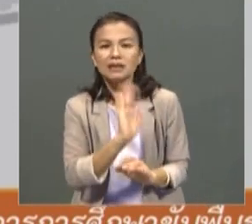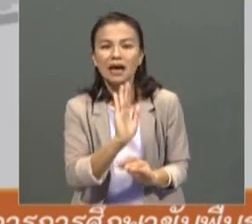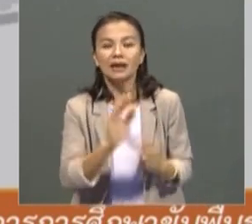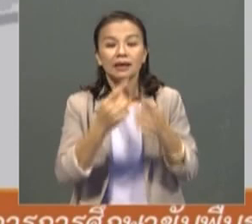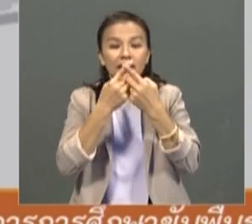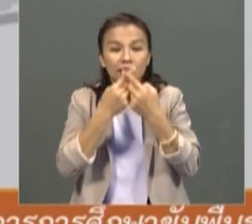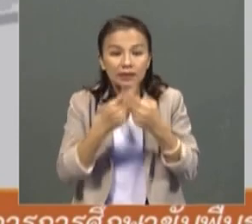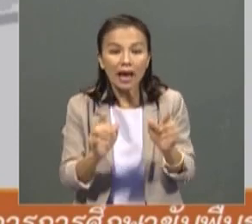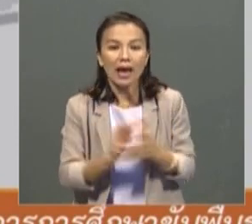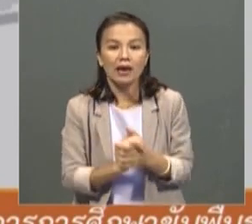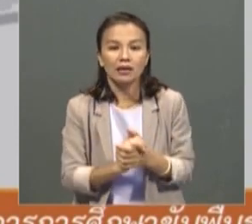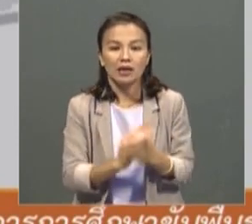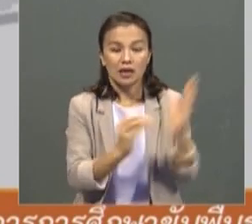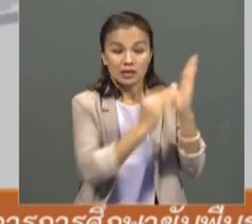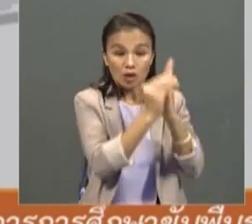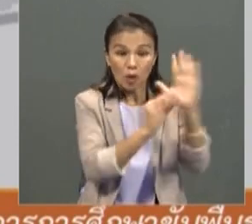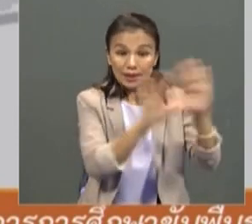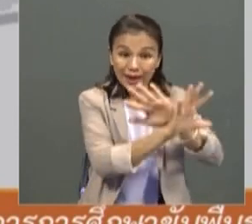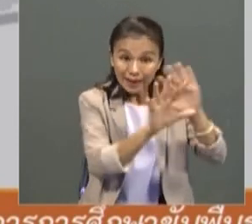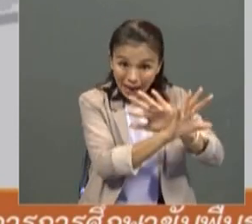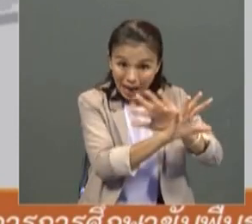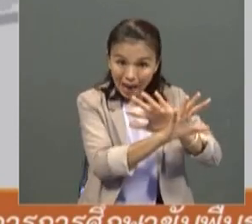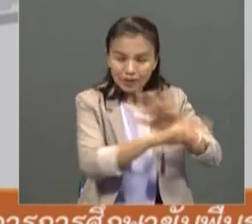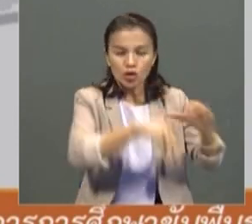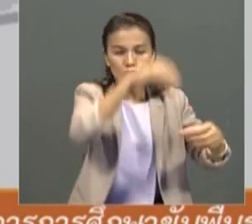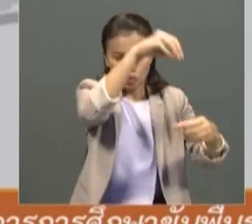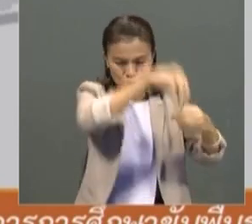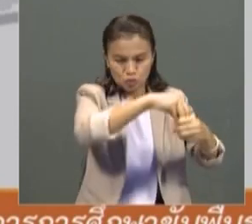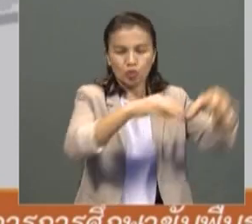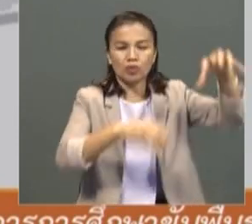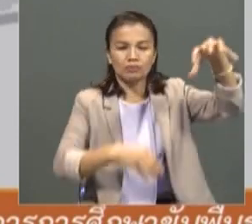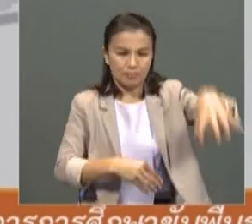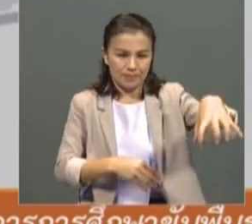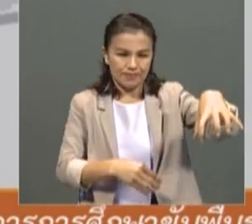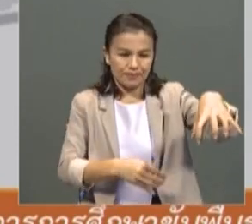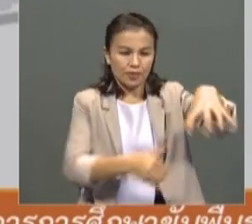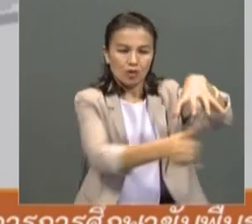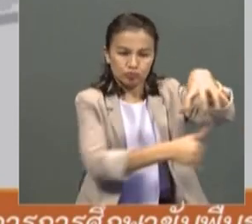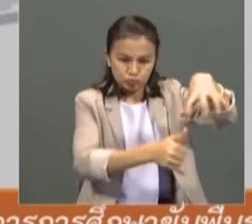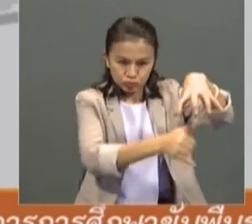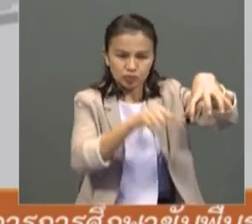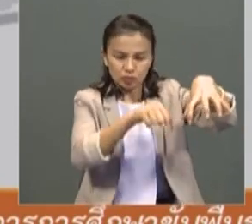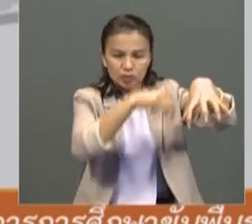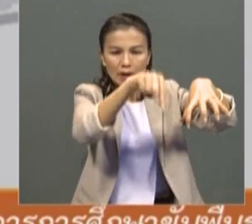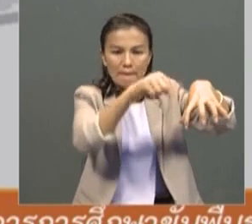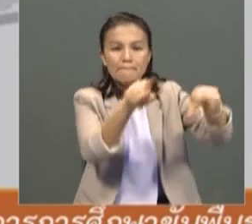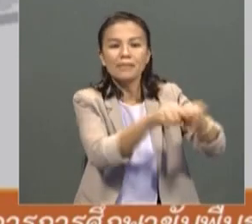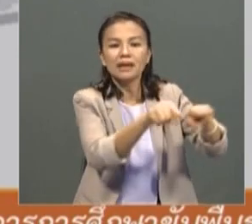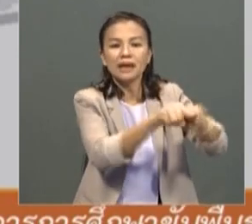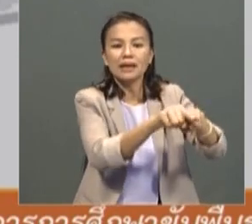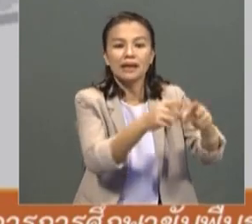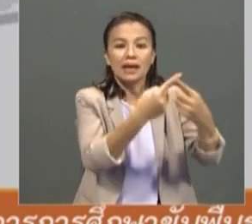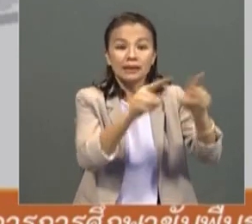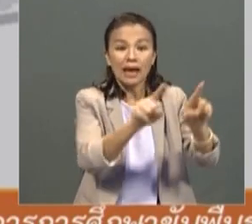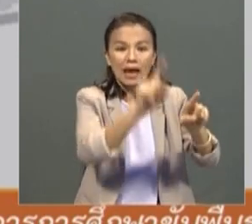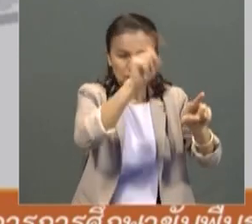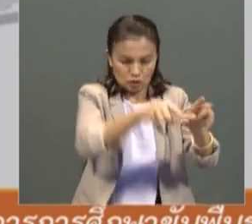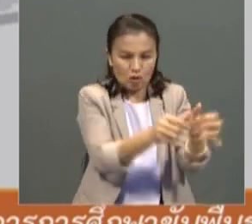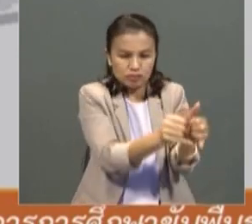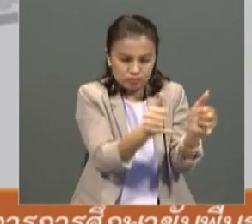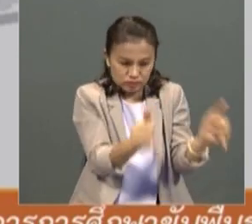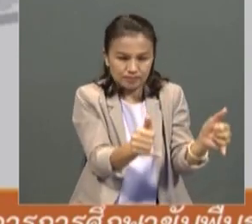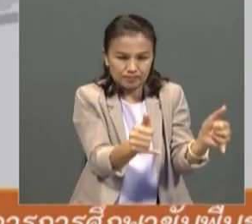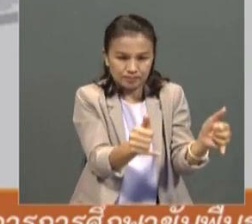ယ်ဆိုတာကတရားနဲ့တရားကိုနှိမ်ချတာထင်သေးလို့မဟုတ်ပါဘူးဒါယောဂထိန်းချုပ်ဖို့အတွက်အသေးစိတ်ကျွန်တော်တို့လုပ်ထားပါတယ်